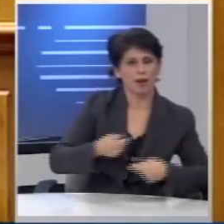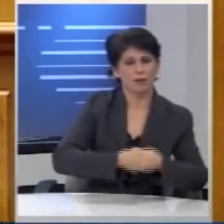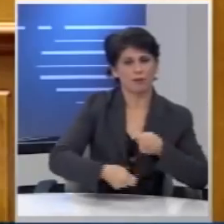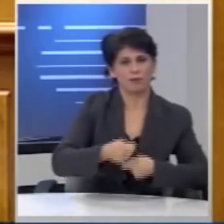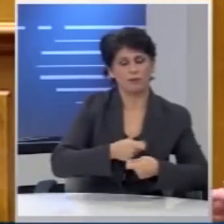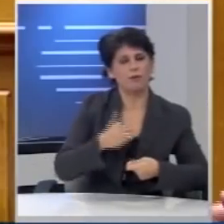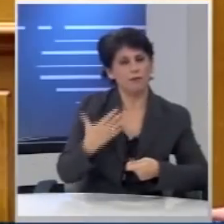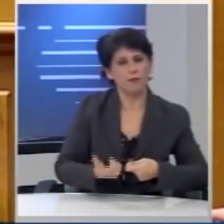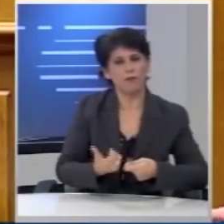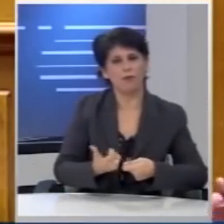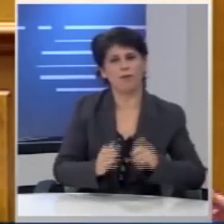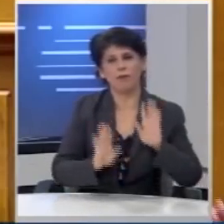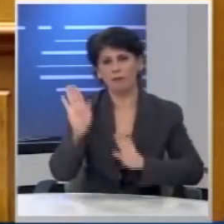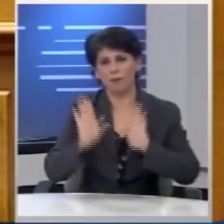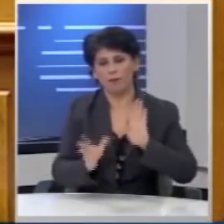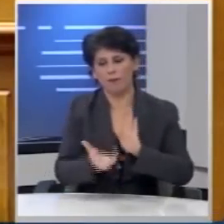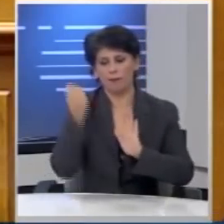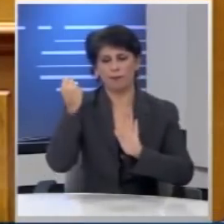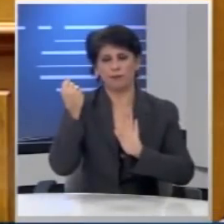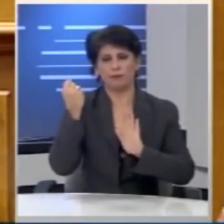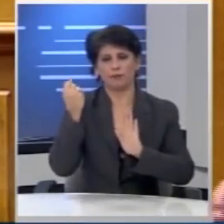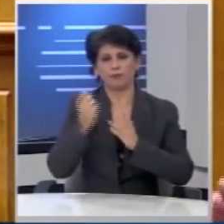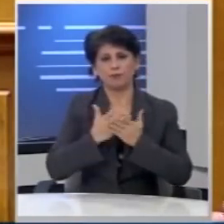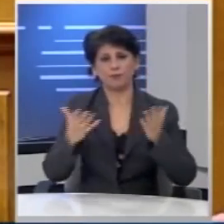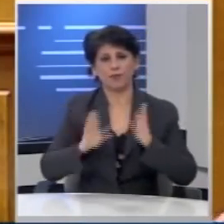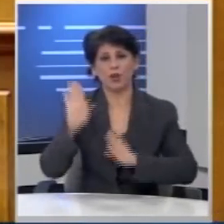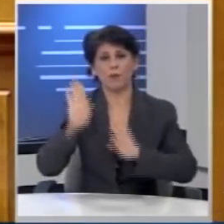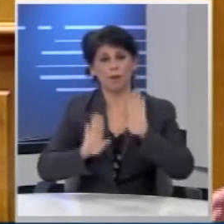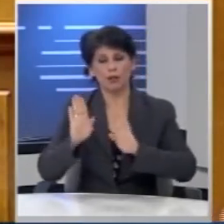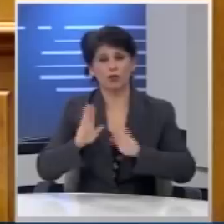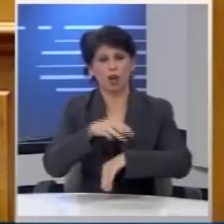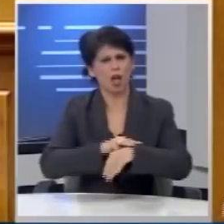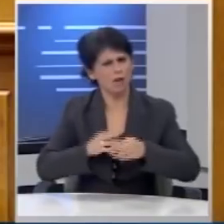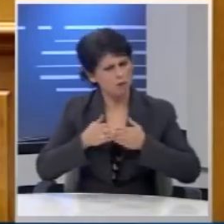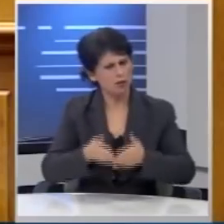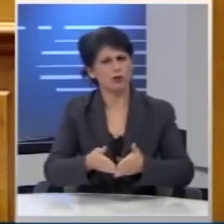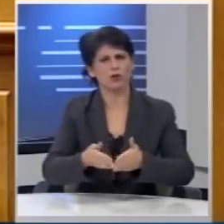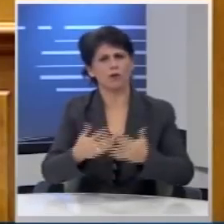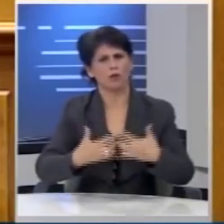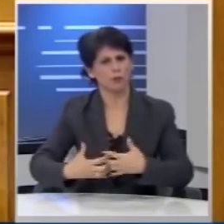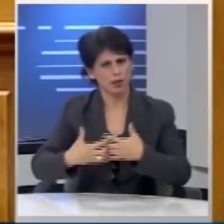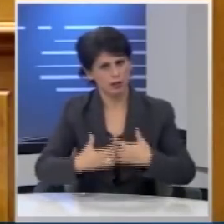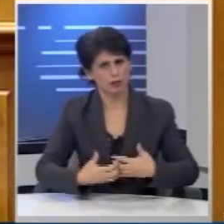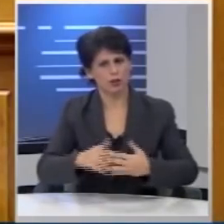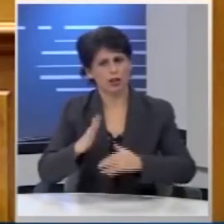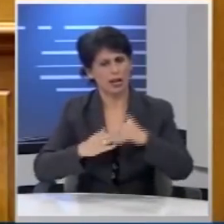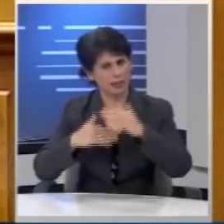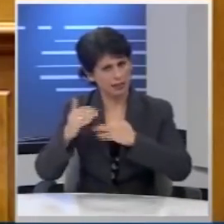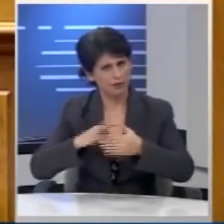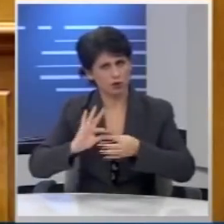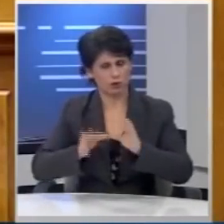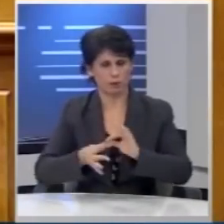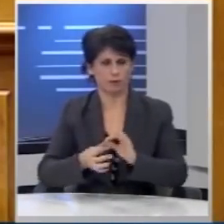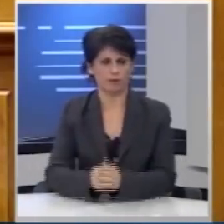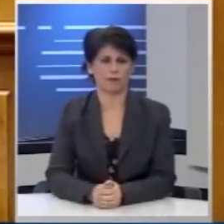επιχειρήσεις. Βρίσκεται στις μετοχές που κρατούν στα χέρια τους οι μεγαλομέτοχοι εφοπλιστικών, τραπεζικών, βιομηχανικών, κατασκευαστικών